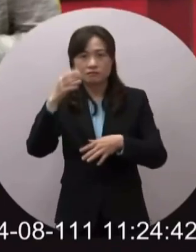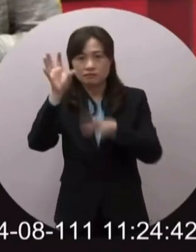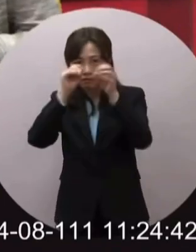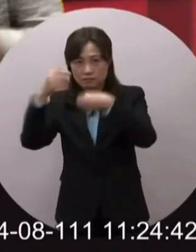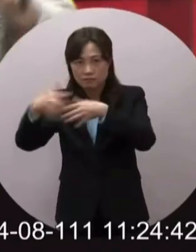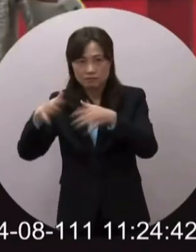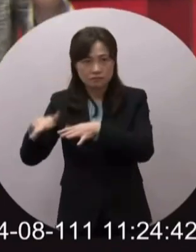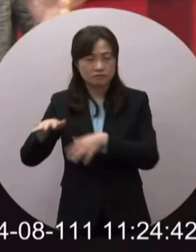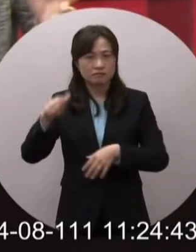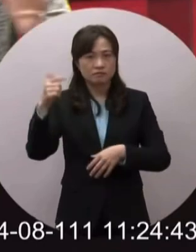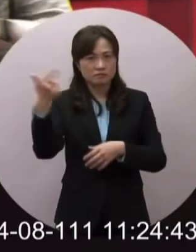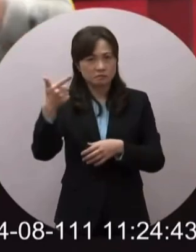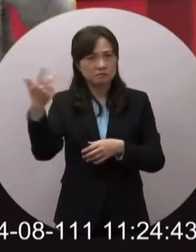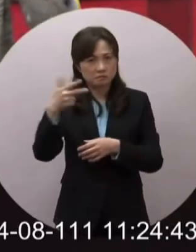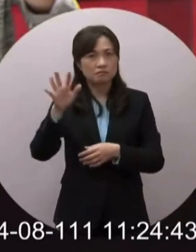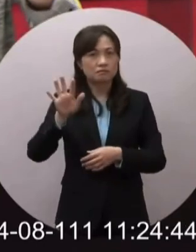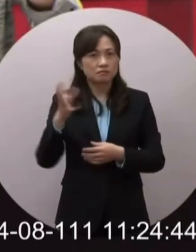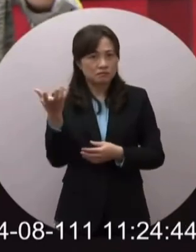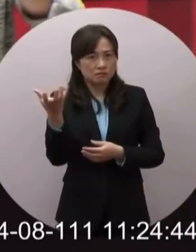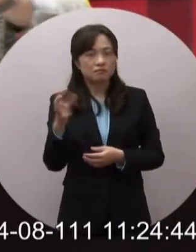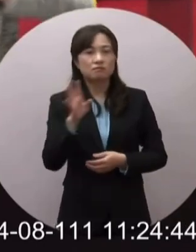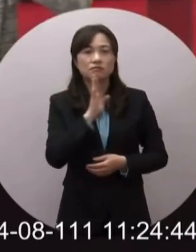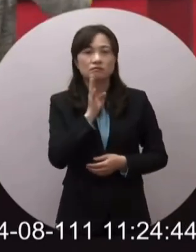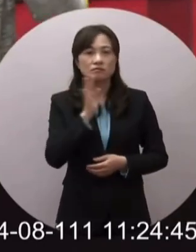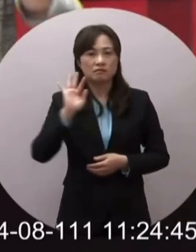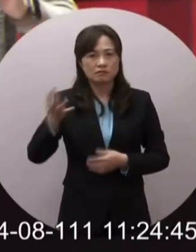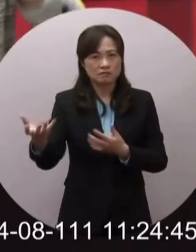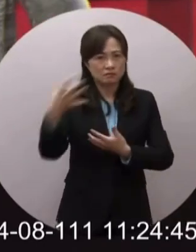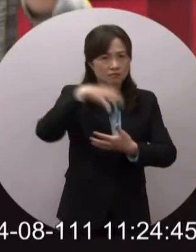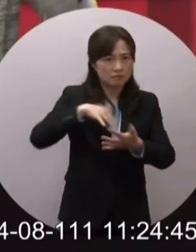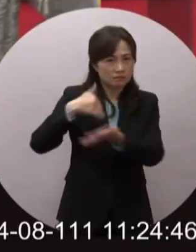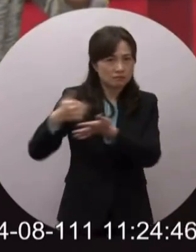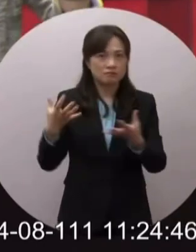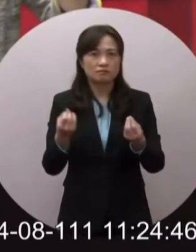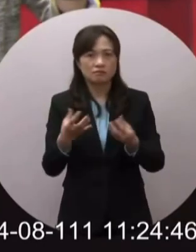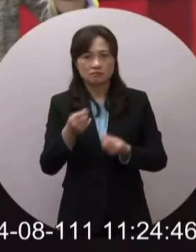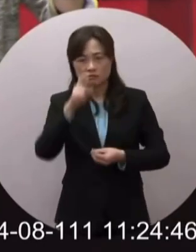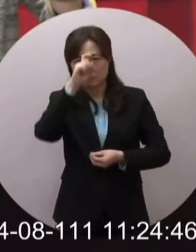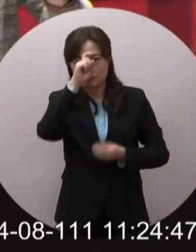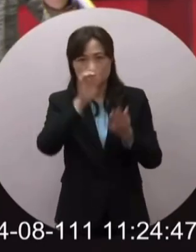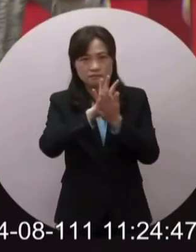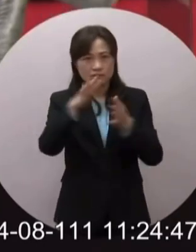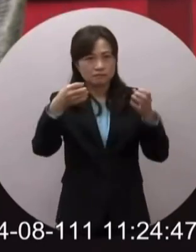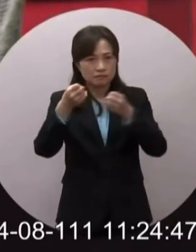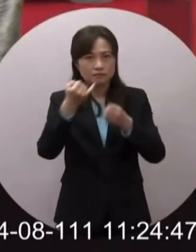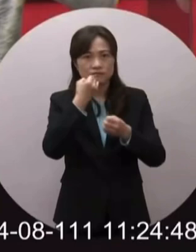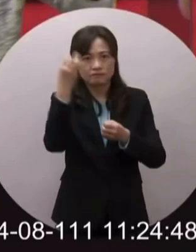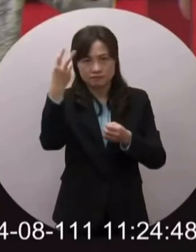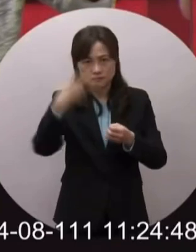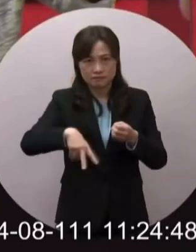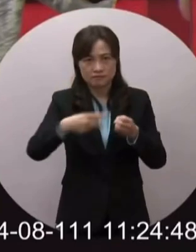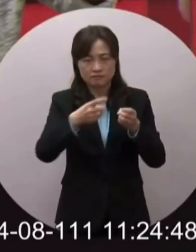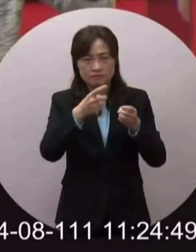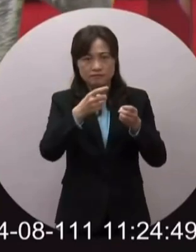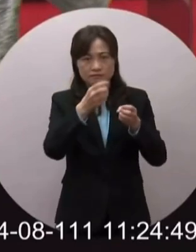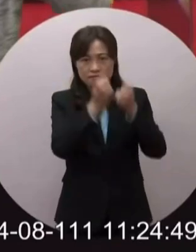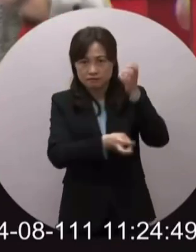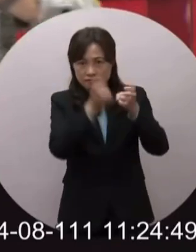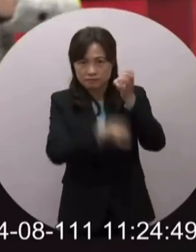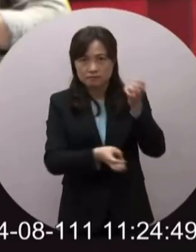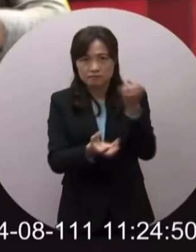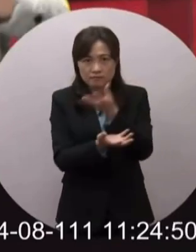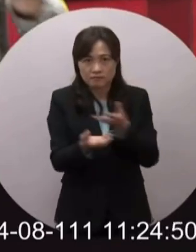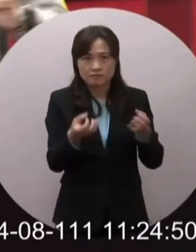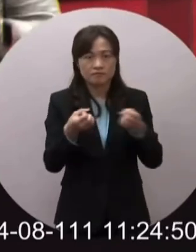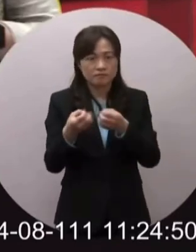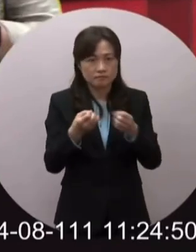在里面。这些都是我们在讨论的时候，我觉得可以更细致的，包括我刚刚讲特教生的这些权益是不是